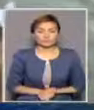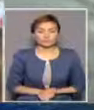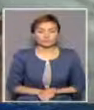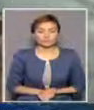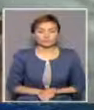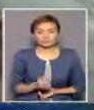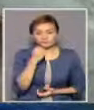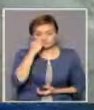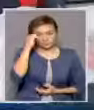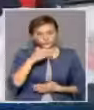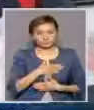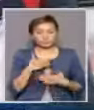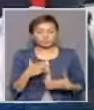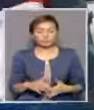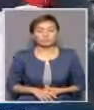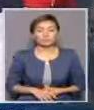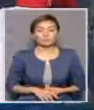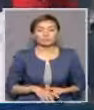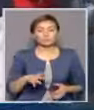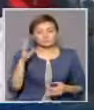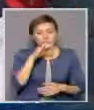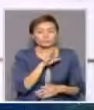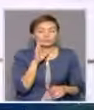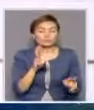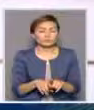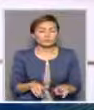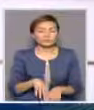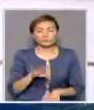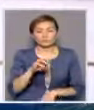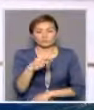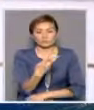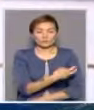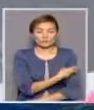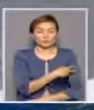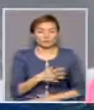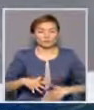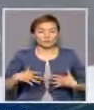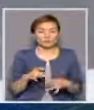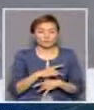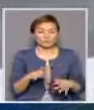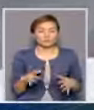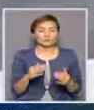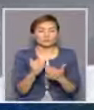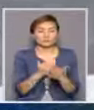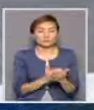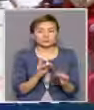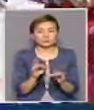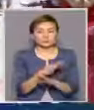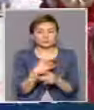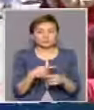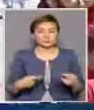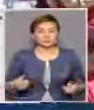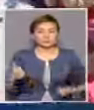спасибо большое для пациентов и их родителей администрация поликлиники номер три подготовил праздничную программу с концертом